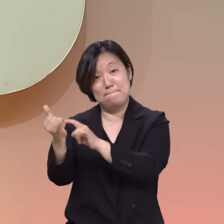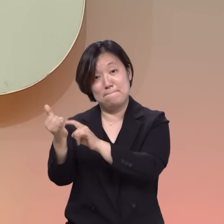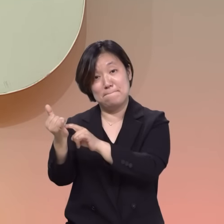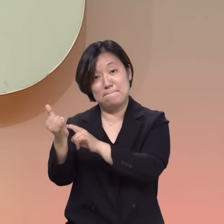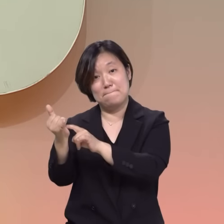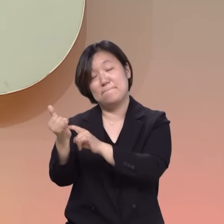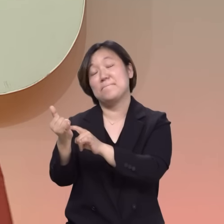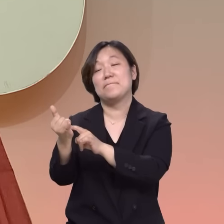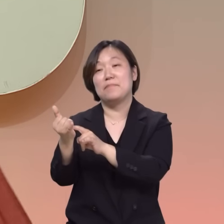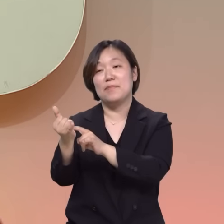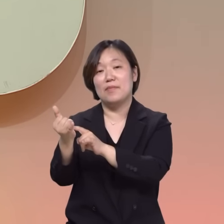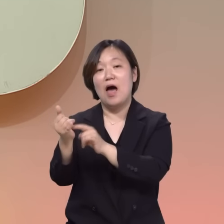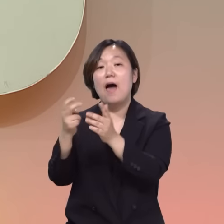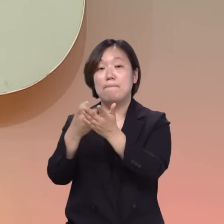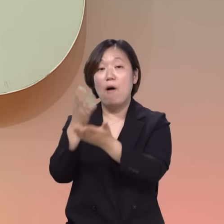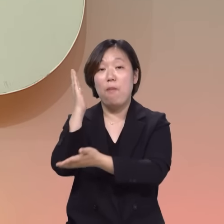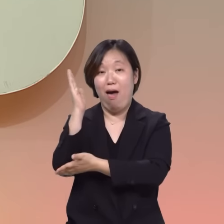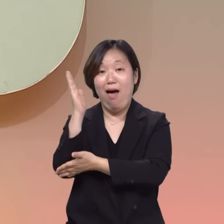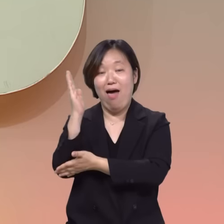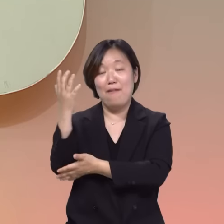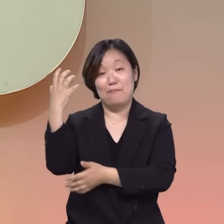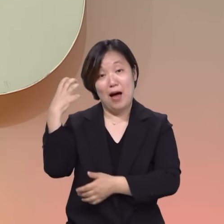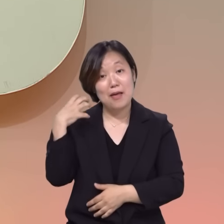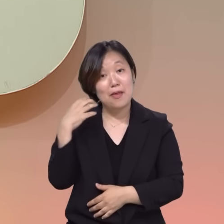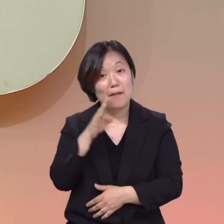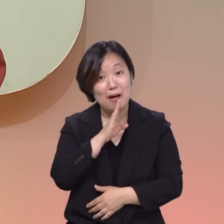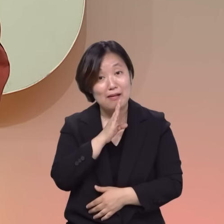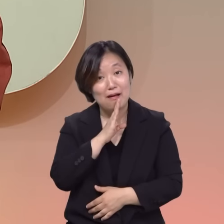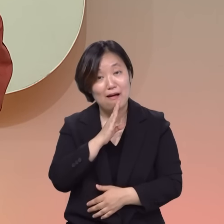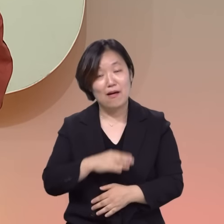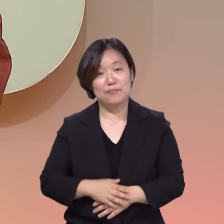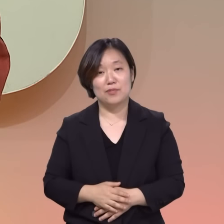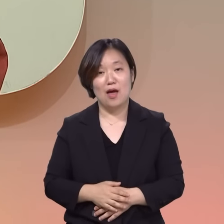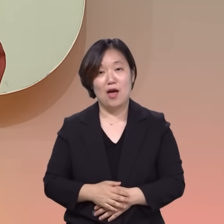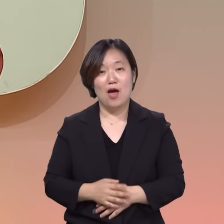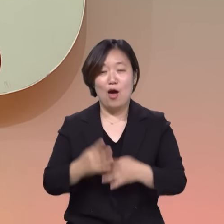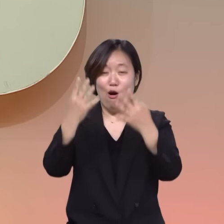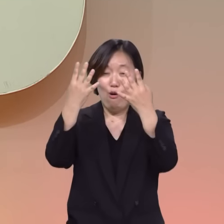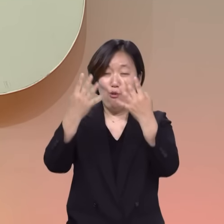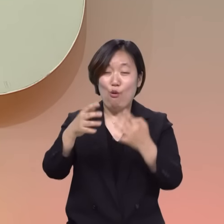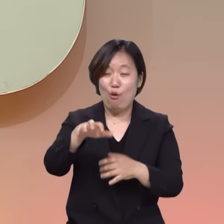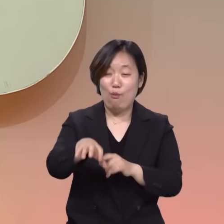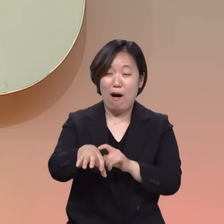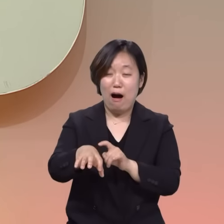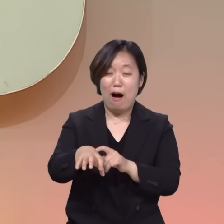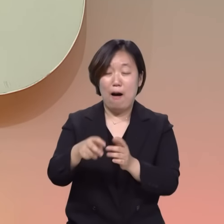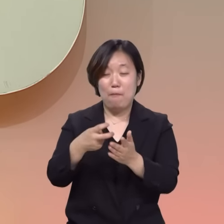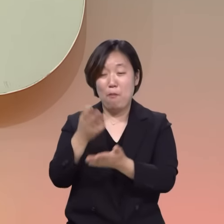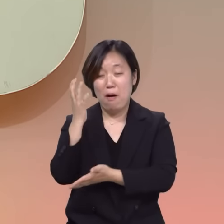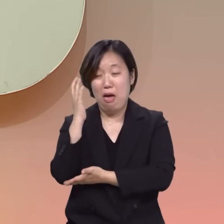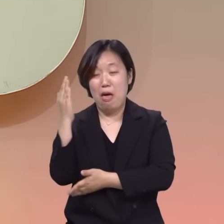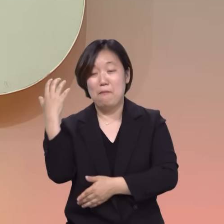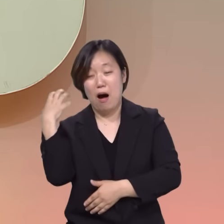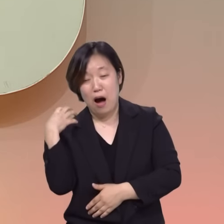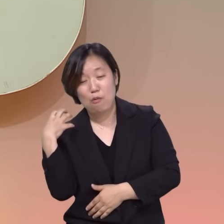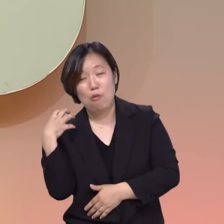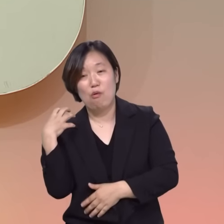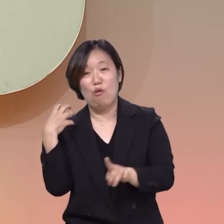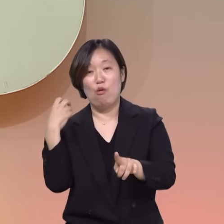법회를 널리 이제 펼치게 되었는데 그때 뭐 교도소에 다니면서 법회 아고 뭐